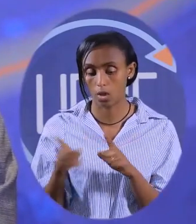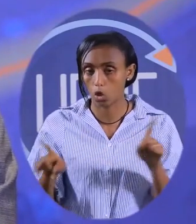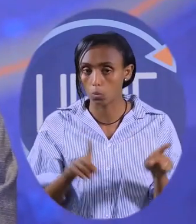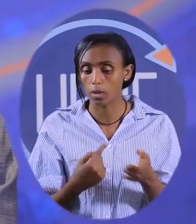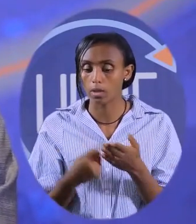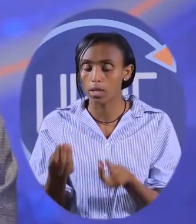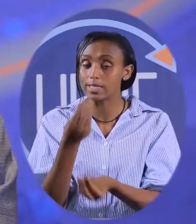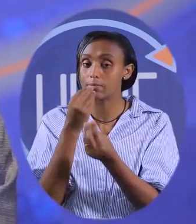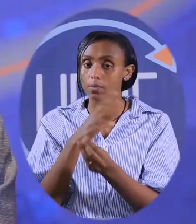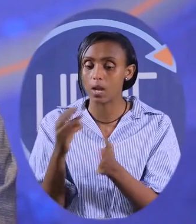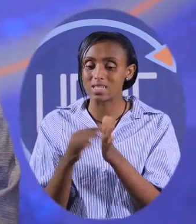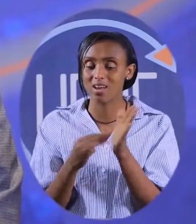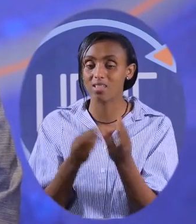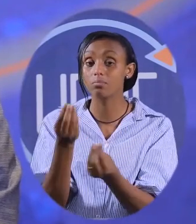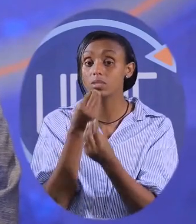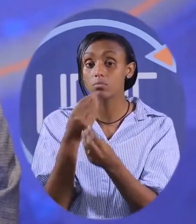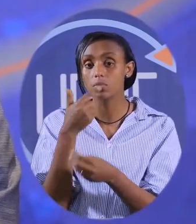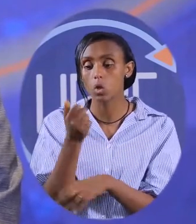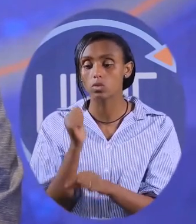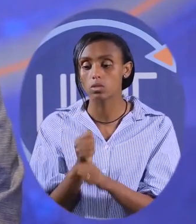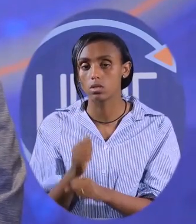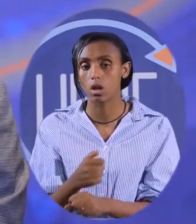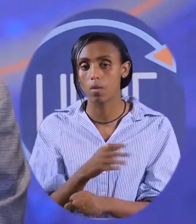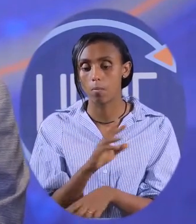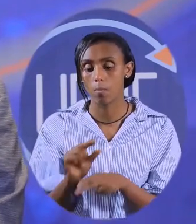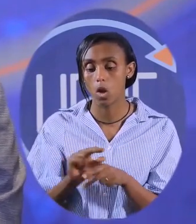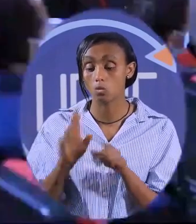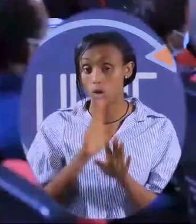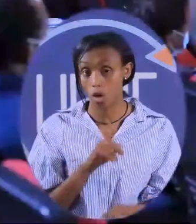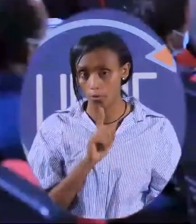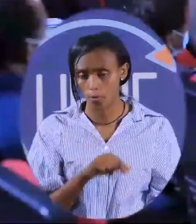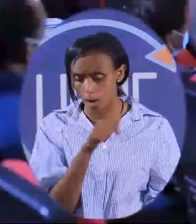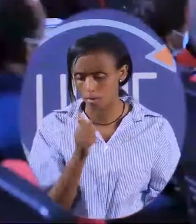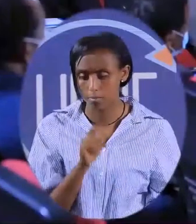ይሄ የምግብና ሥርዓተ ምግብ ልማት የምንለውን ስራ የሚሰራው ባለሙያው ነው፣ ማንም አይደለም።